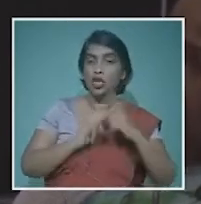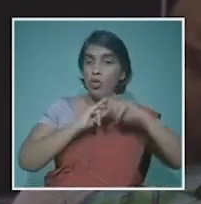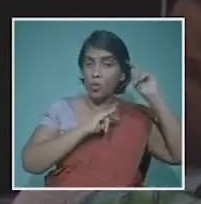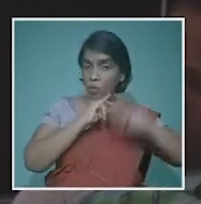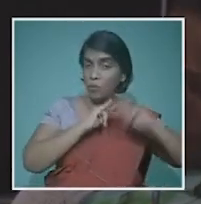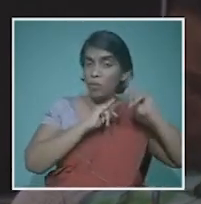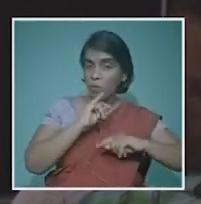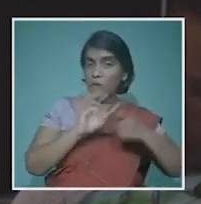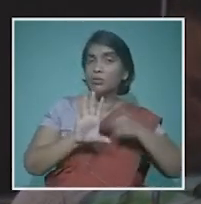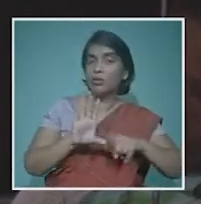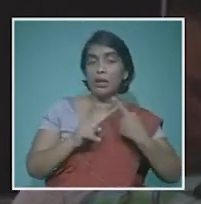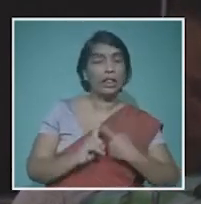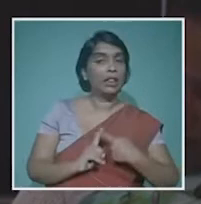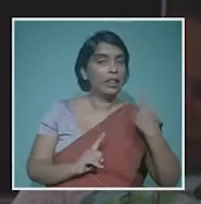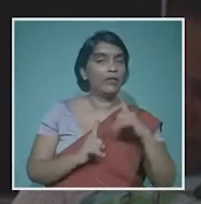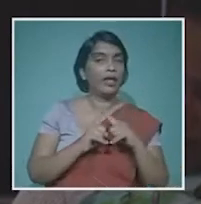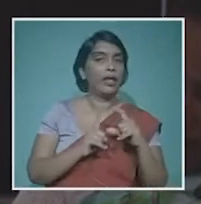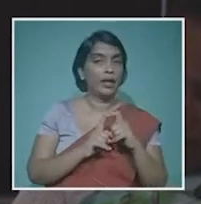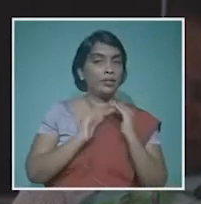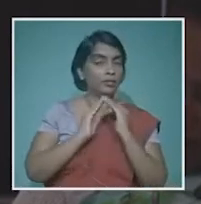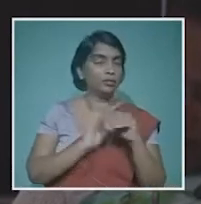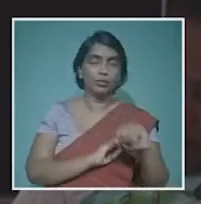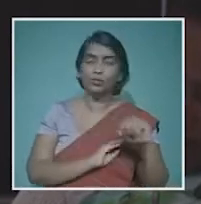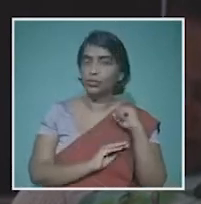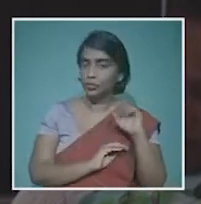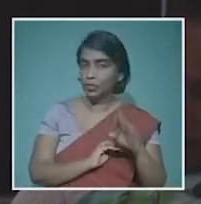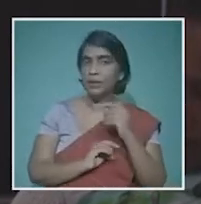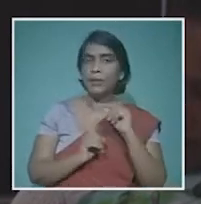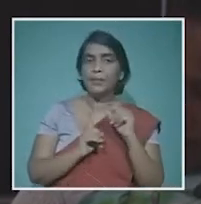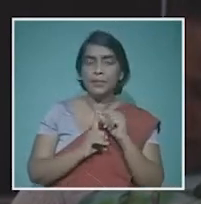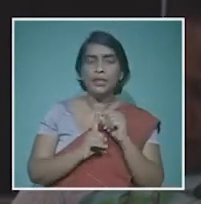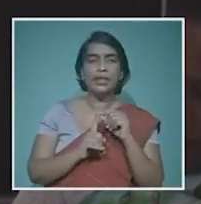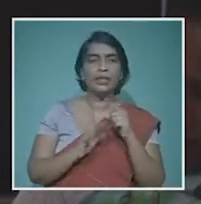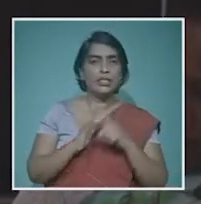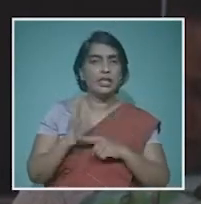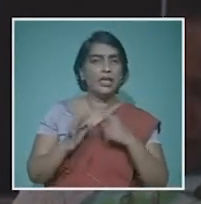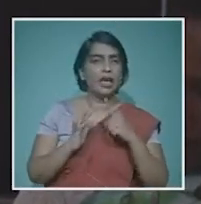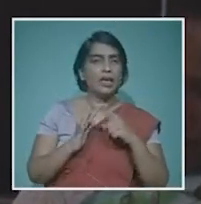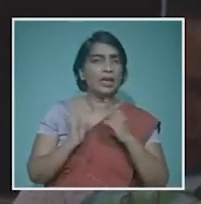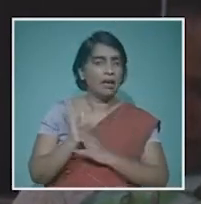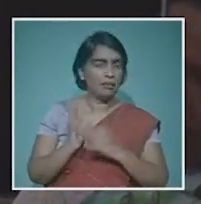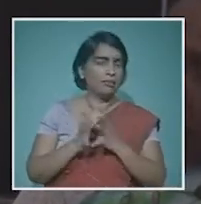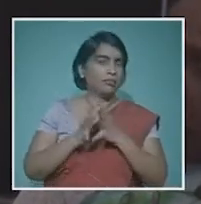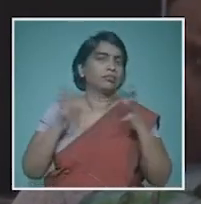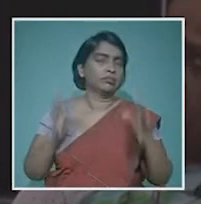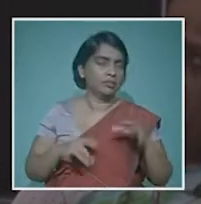පාඨමාලා දියුණු කරන්න අධ්‍යාපන අංශය ශක්තිමත් කරන්න PGIM තියෙන සංඛ්‍යාව වැඩි කරන්න වැඩි